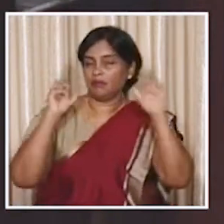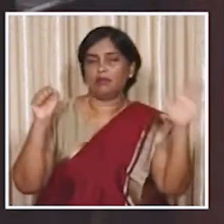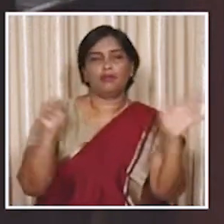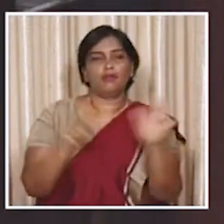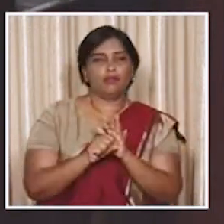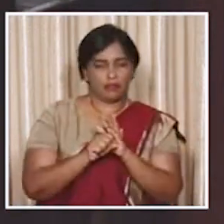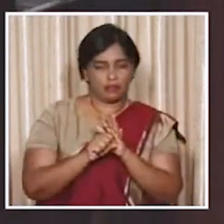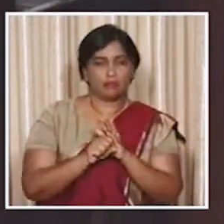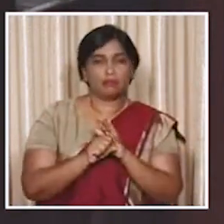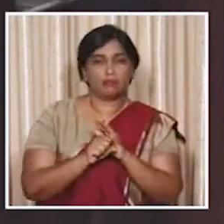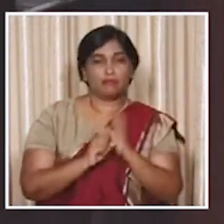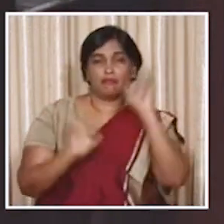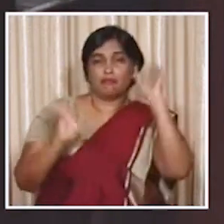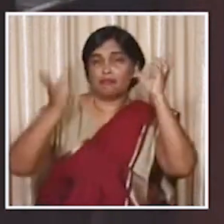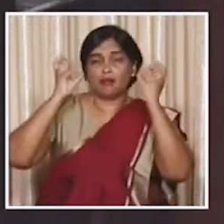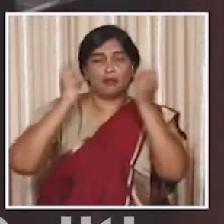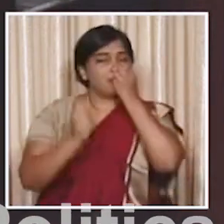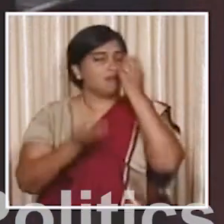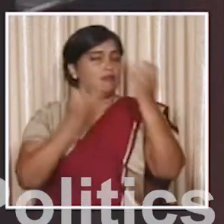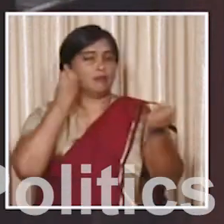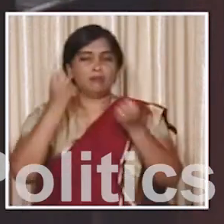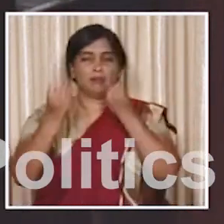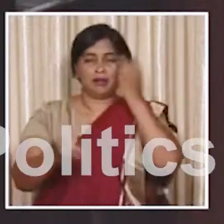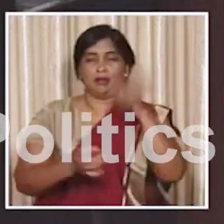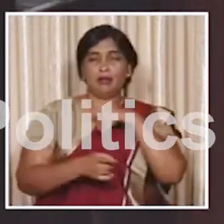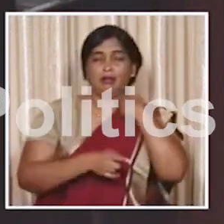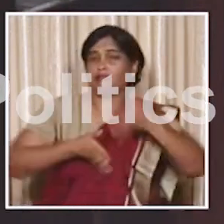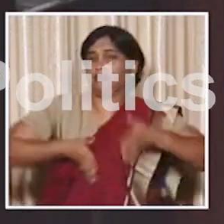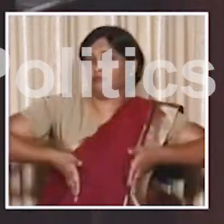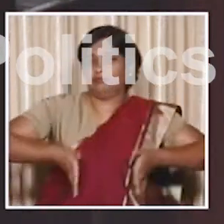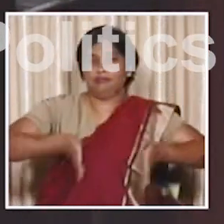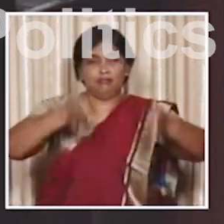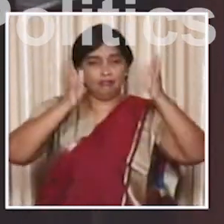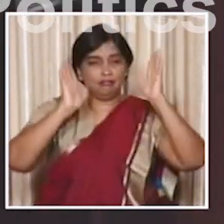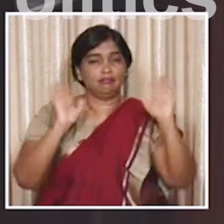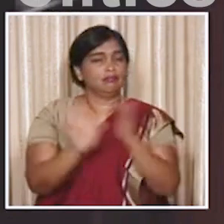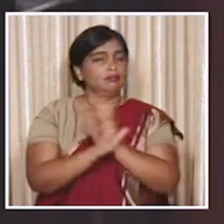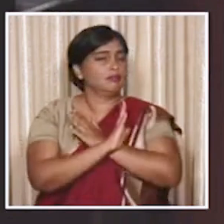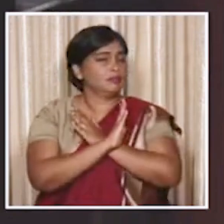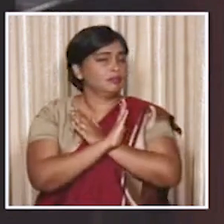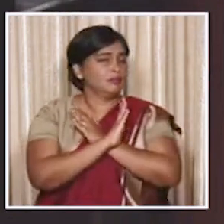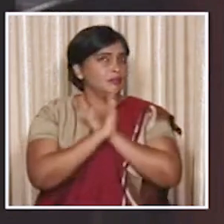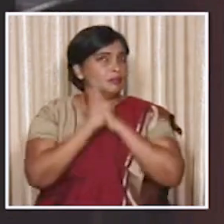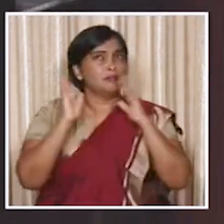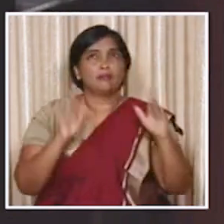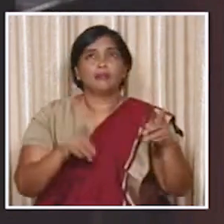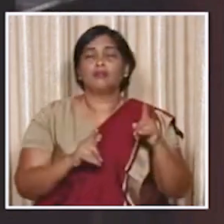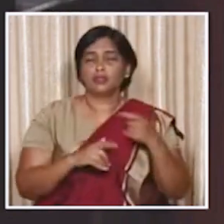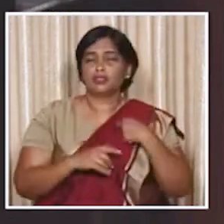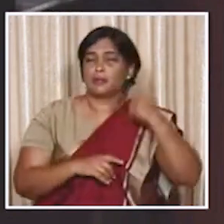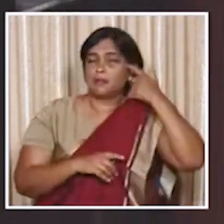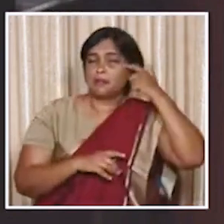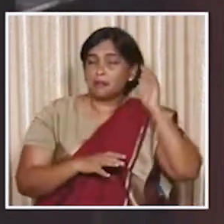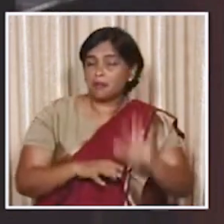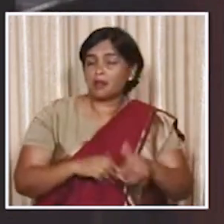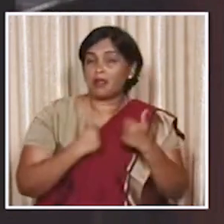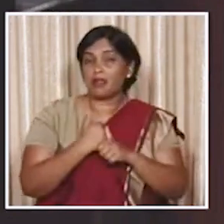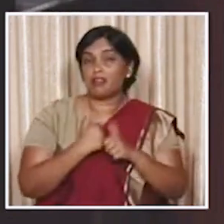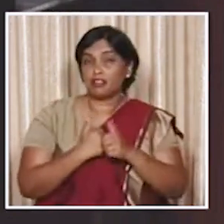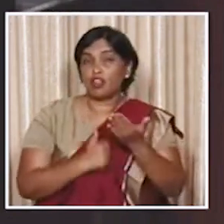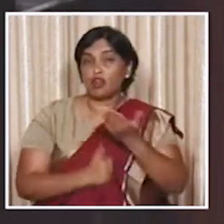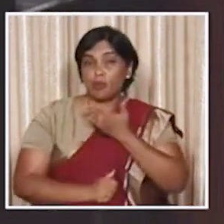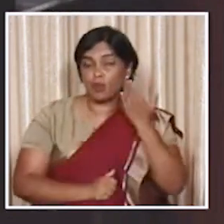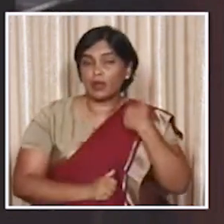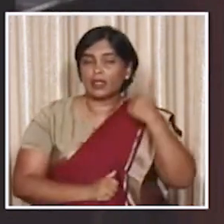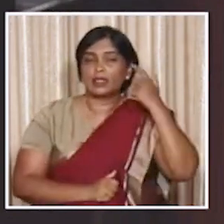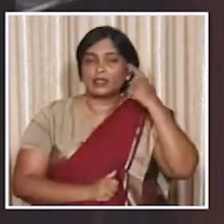na gedi enna mal hadena ratu palastiena Maha hitama api balaporottu wenaka hadanna puluwan wei kiyala